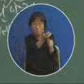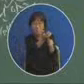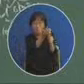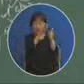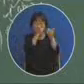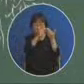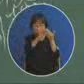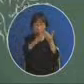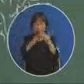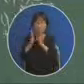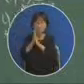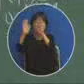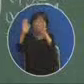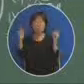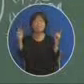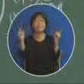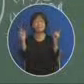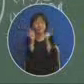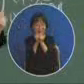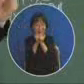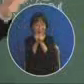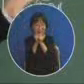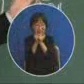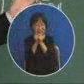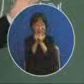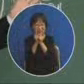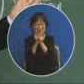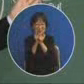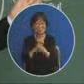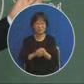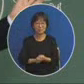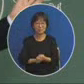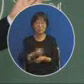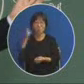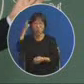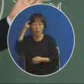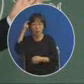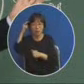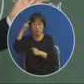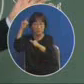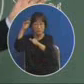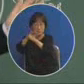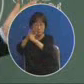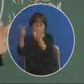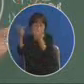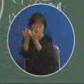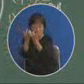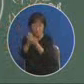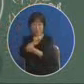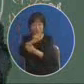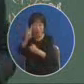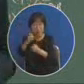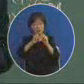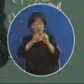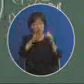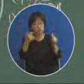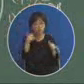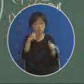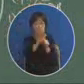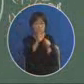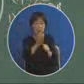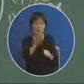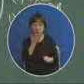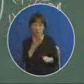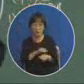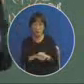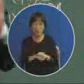그렇습니까? Why? 하나님 여러분에게 주셔야만 전도자를 도울 거 아니요. Because only if God gives to you can you go out to help